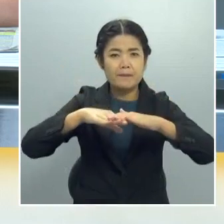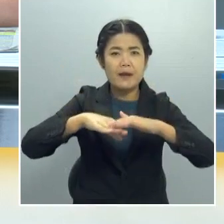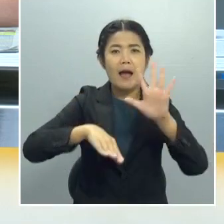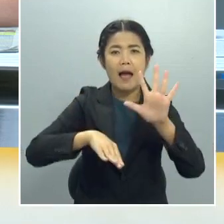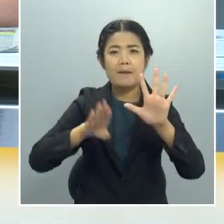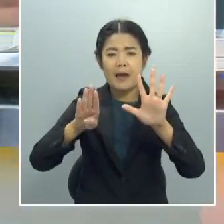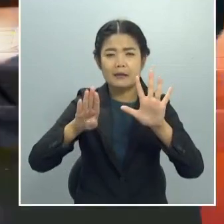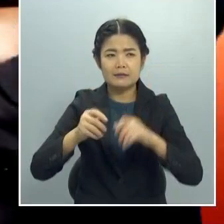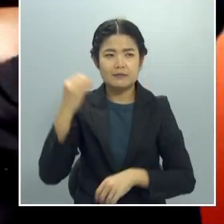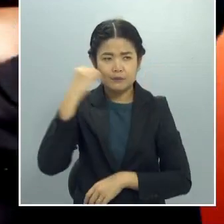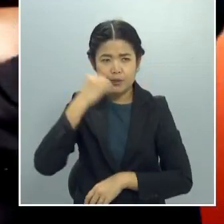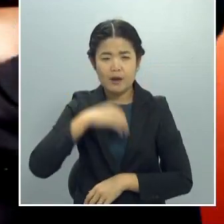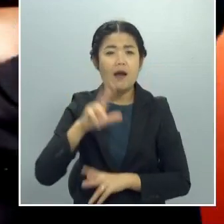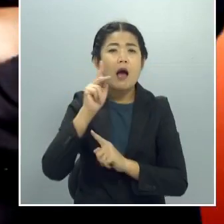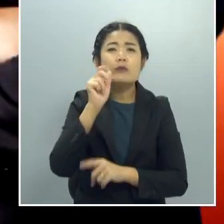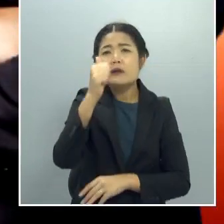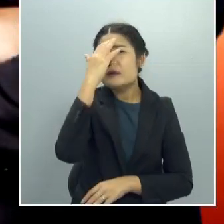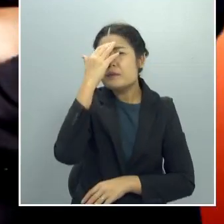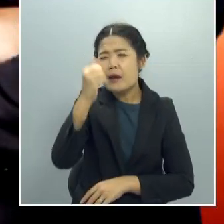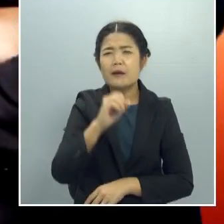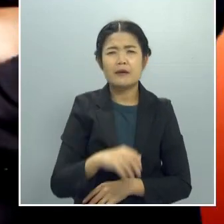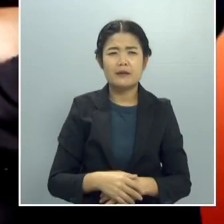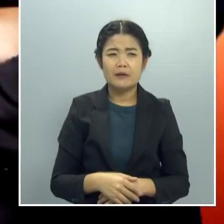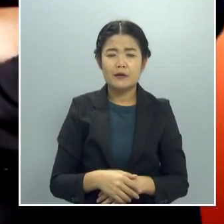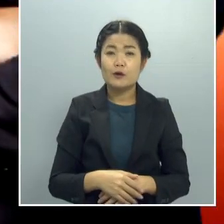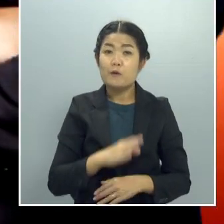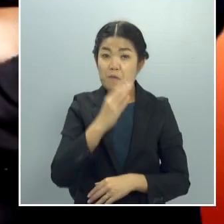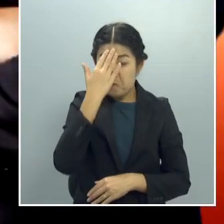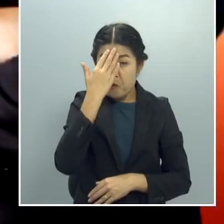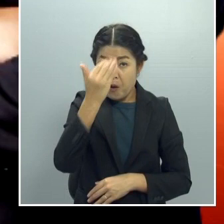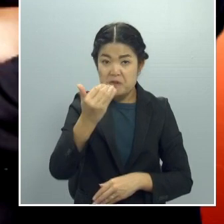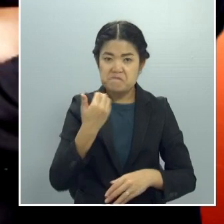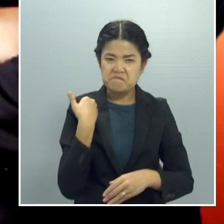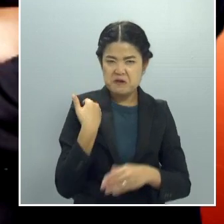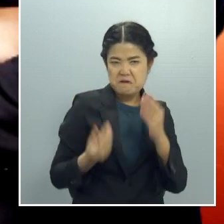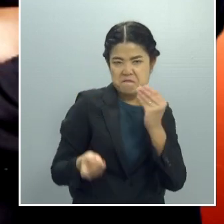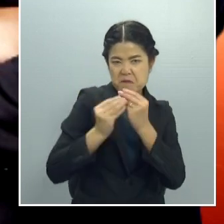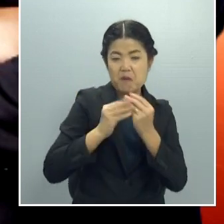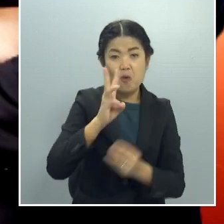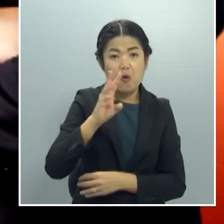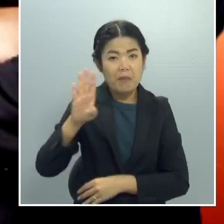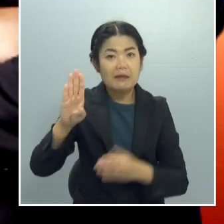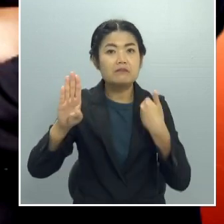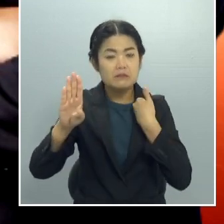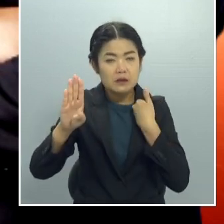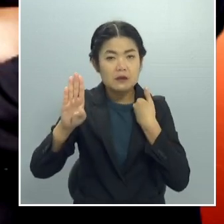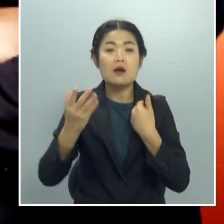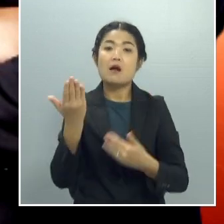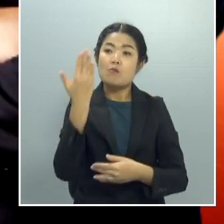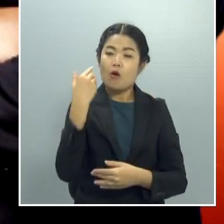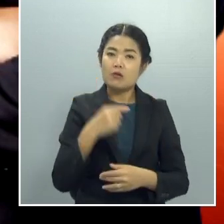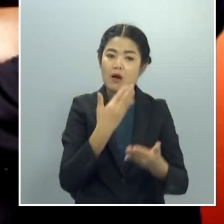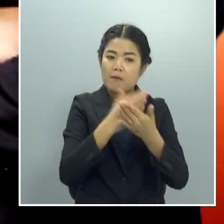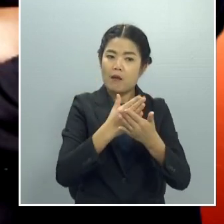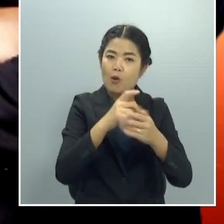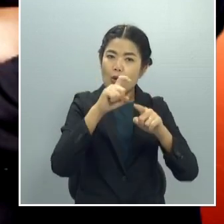ทำไมผมถึงบอกว่าข่าวดีดีแล้วเพราะโมเดลมันมีถึง 6บาทกว่านะจะบอกให้ตอนแรกที่มีการเปิดสูตรคำนวณออกมา 3สูตรอ่ะ